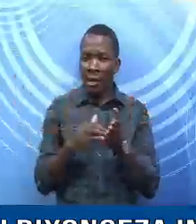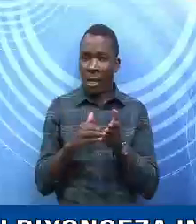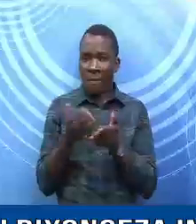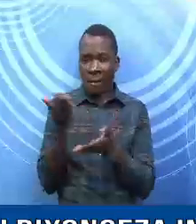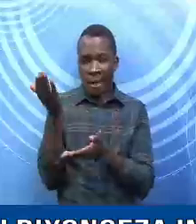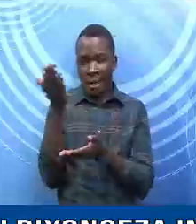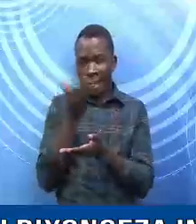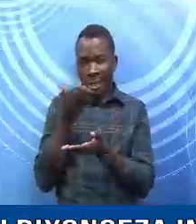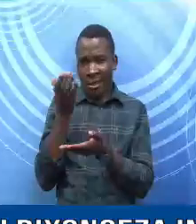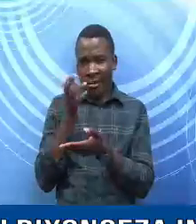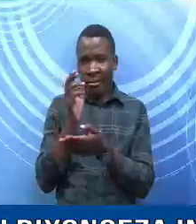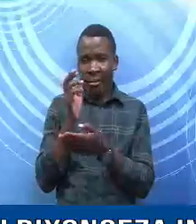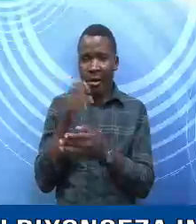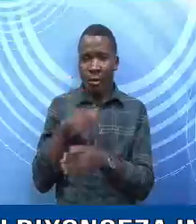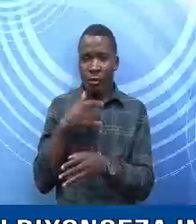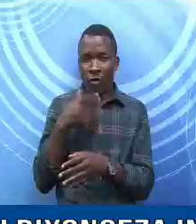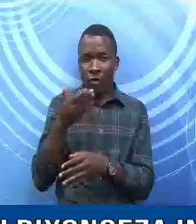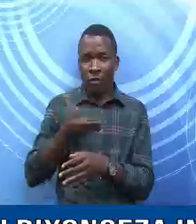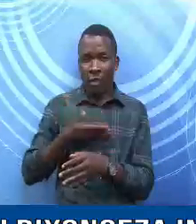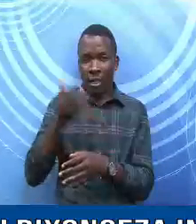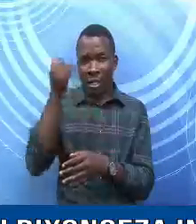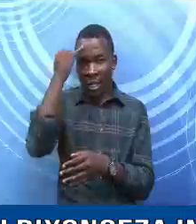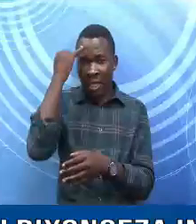yuko bafite igitekerezo. Nge nibyo